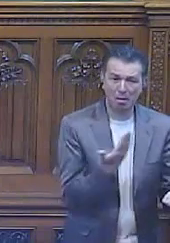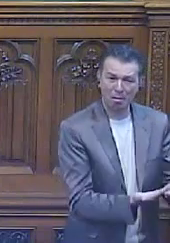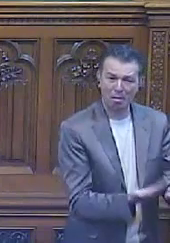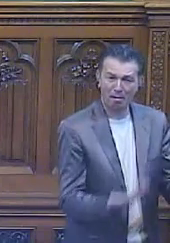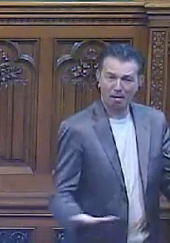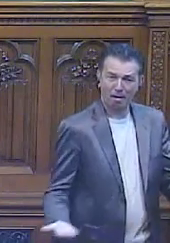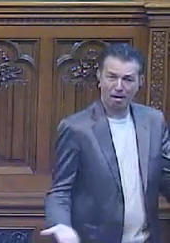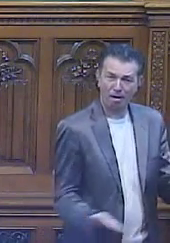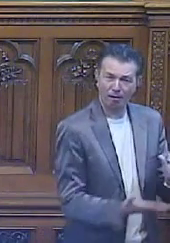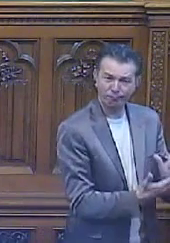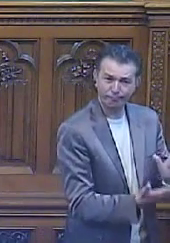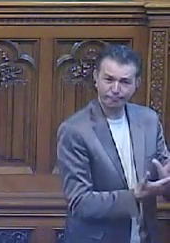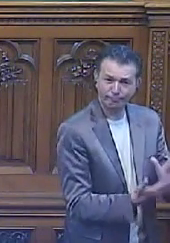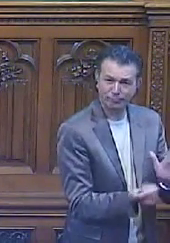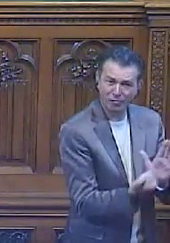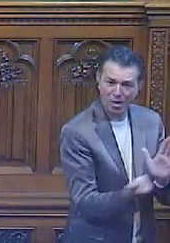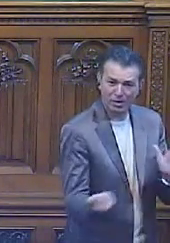Fakten.